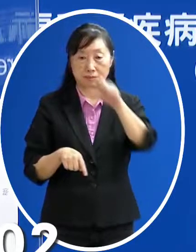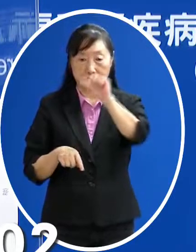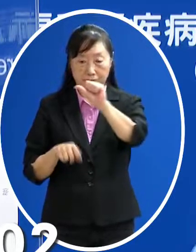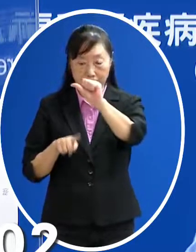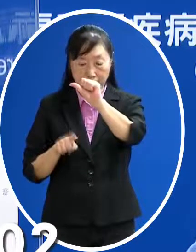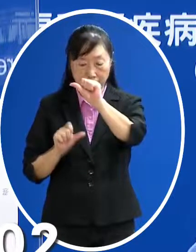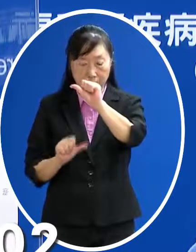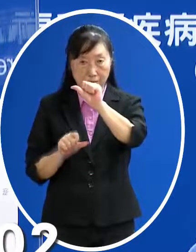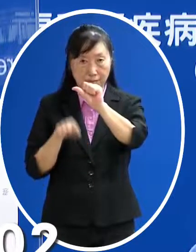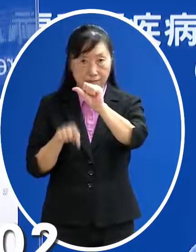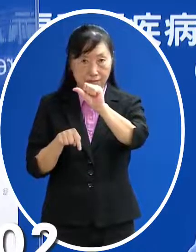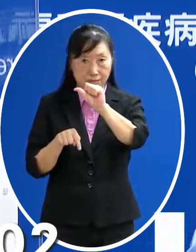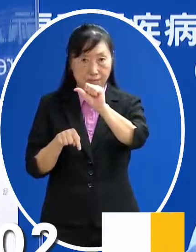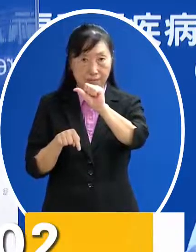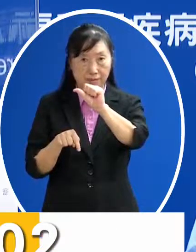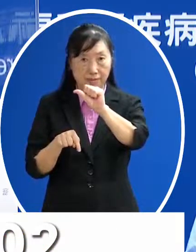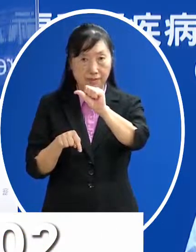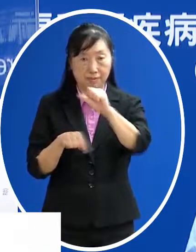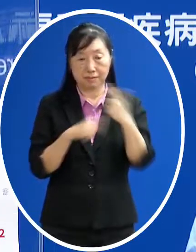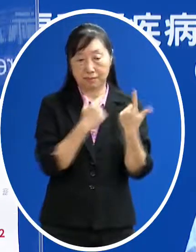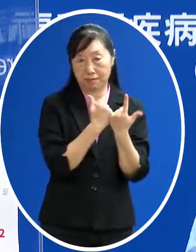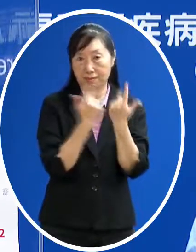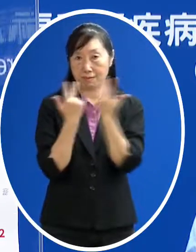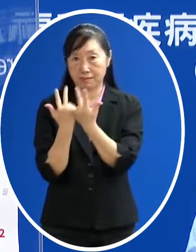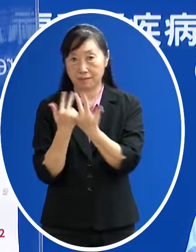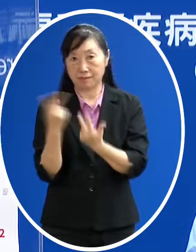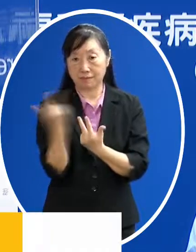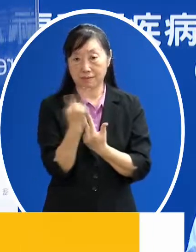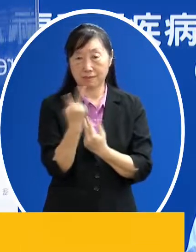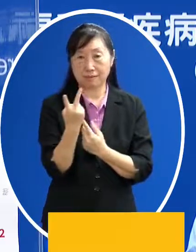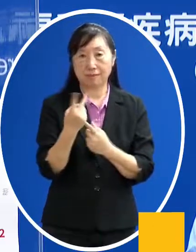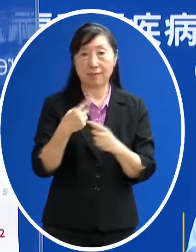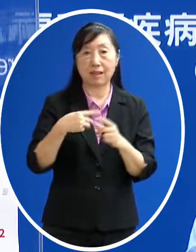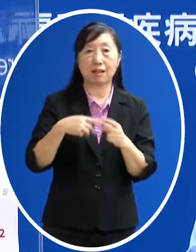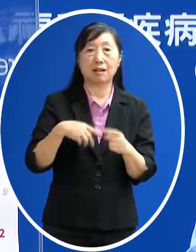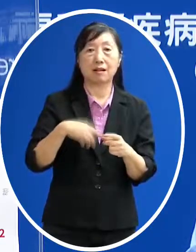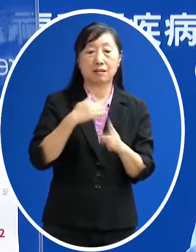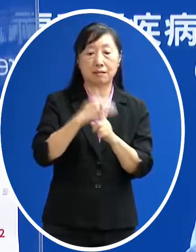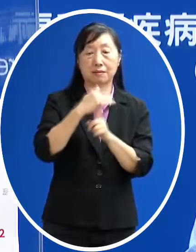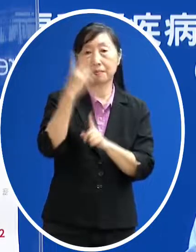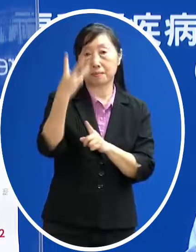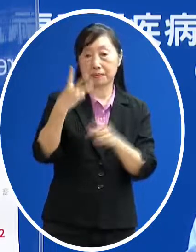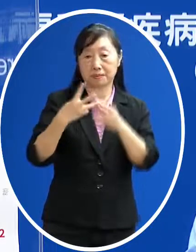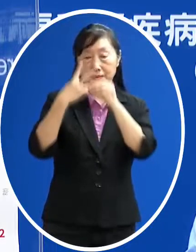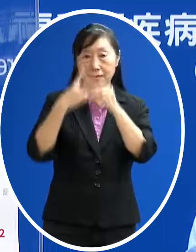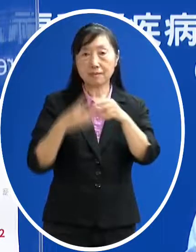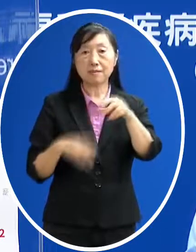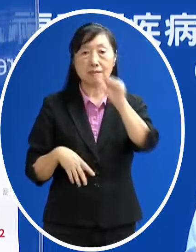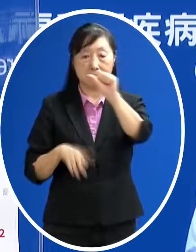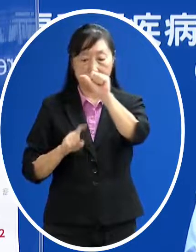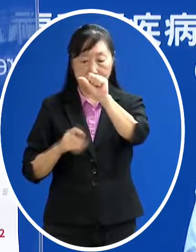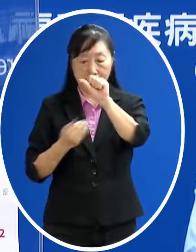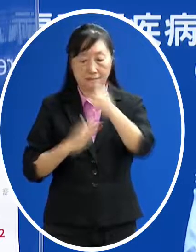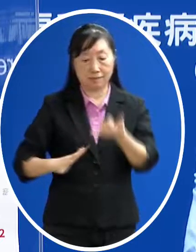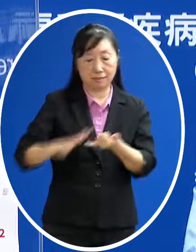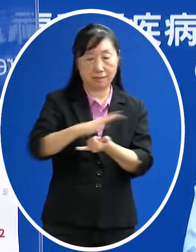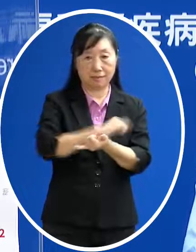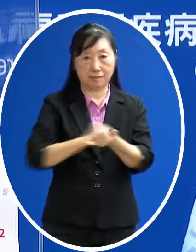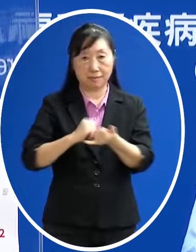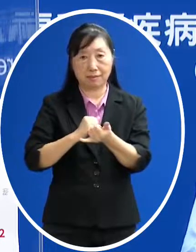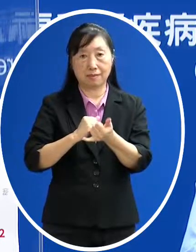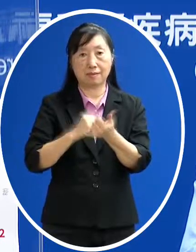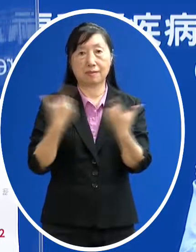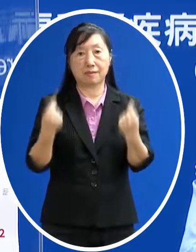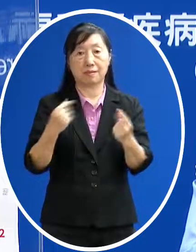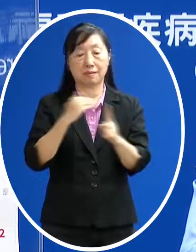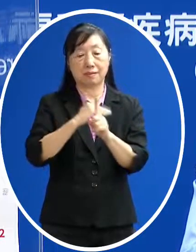5月15日的哈这个双北的三级哈，那5月19哈全国提升到三级的